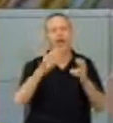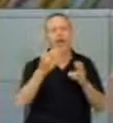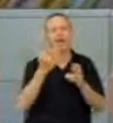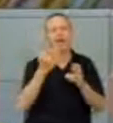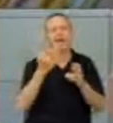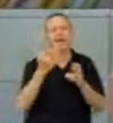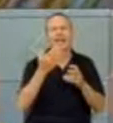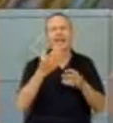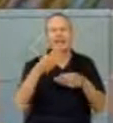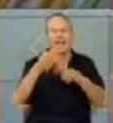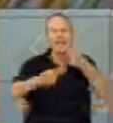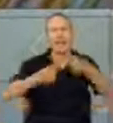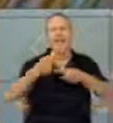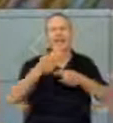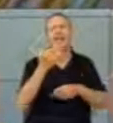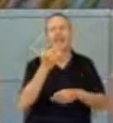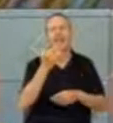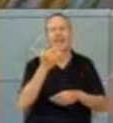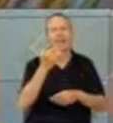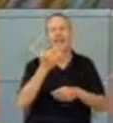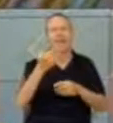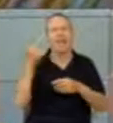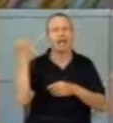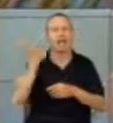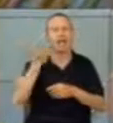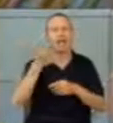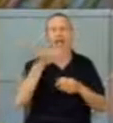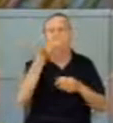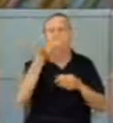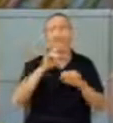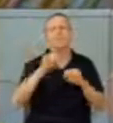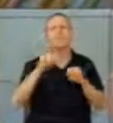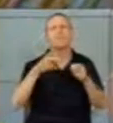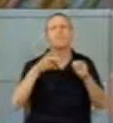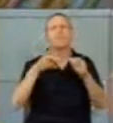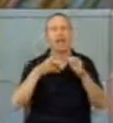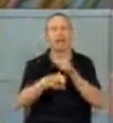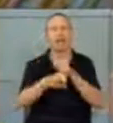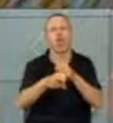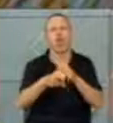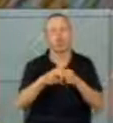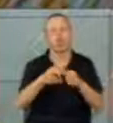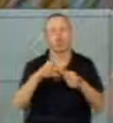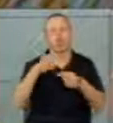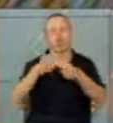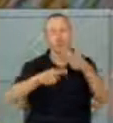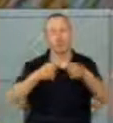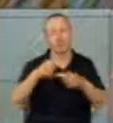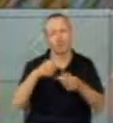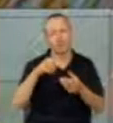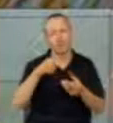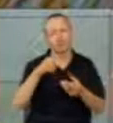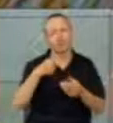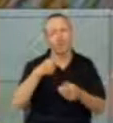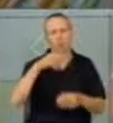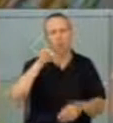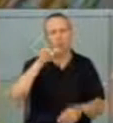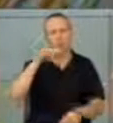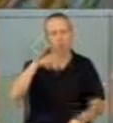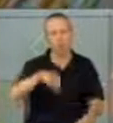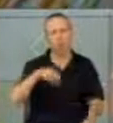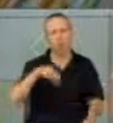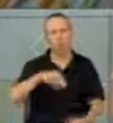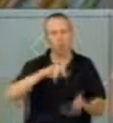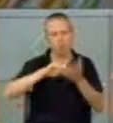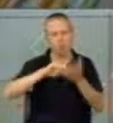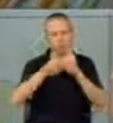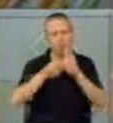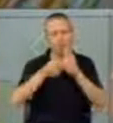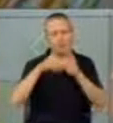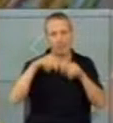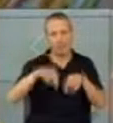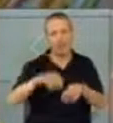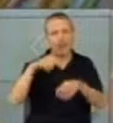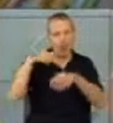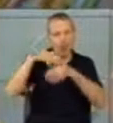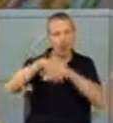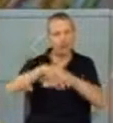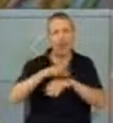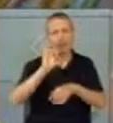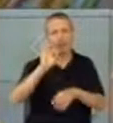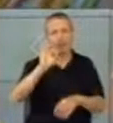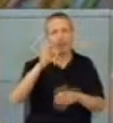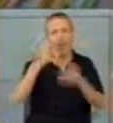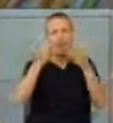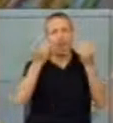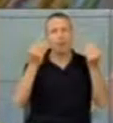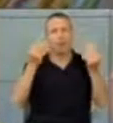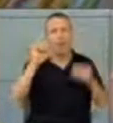מאיתנו. שאלה, מי יחתוך את הריטואל? בזה שאנחנו מדברים פה, בתוכנית הזאת, השפעתך הרבה, אברי,